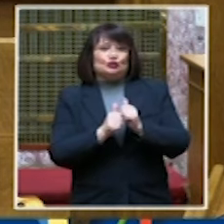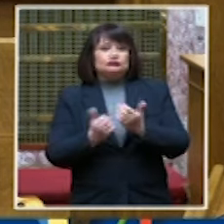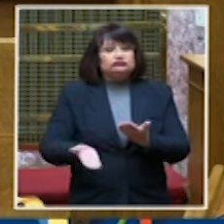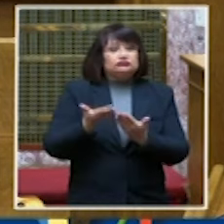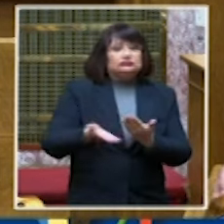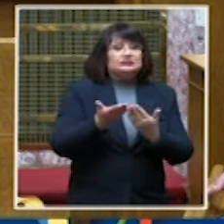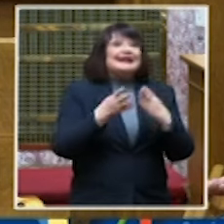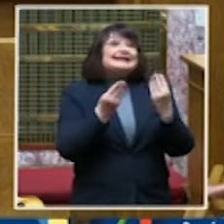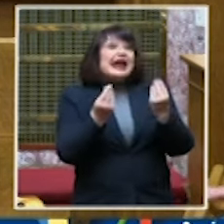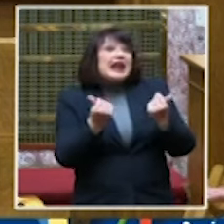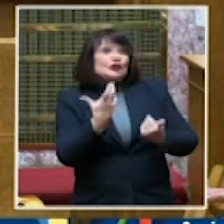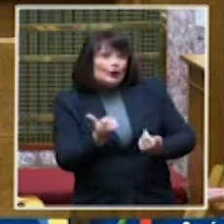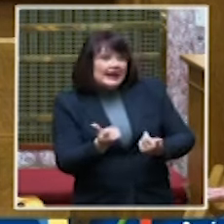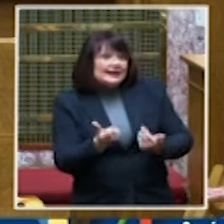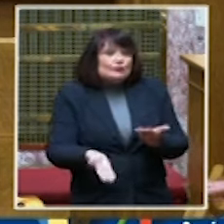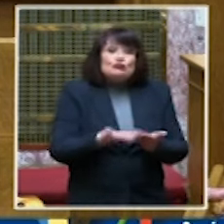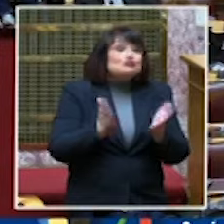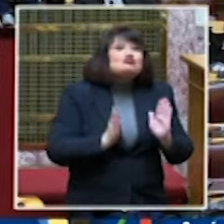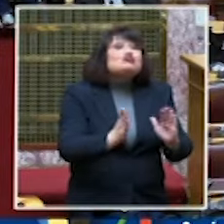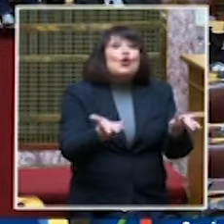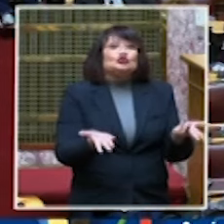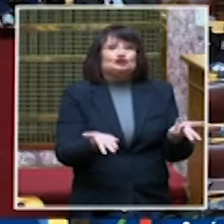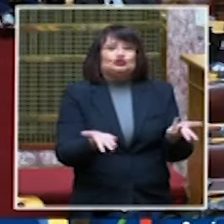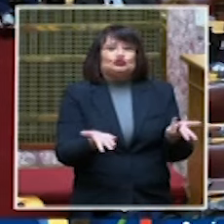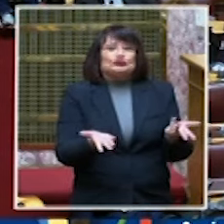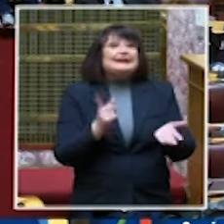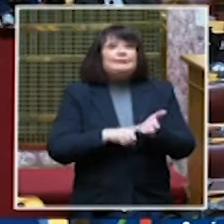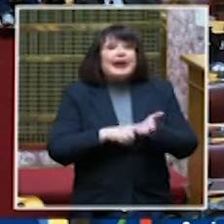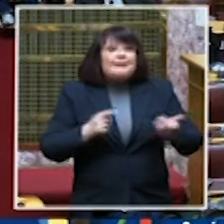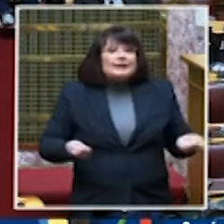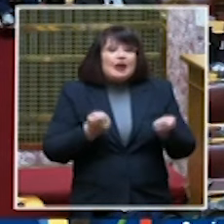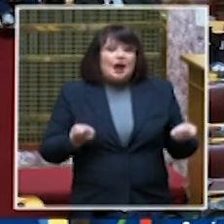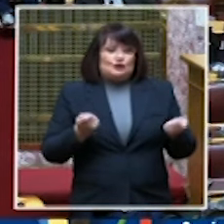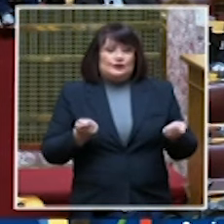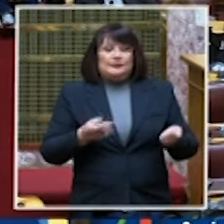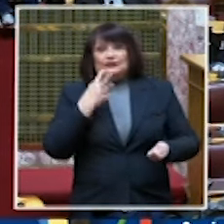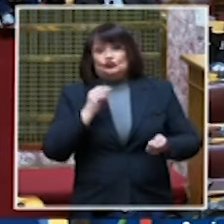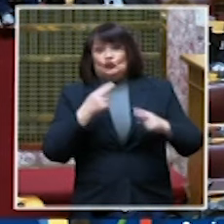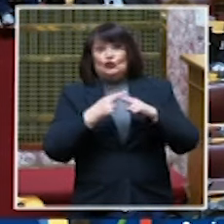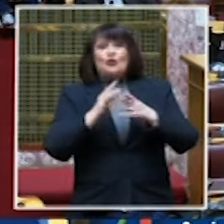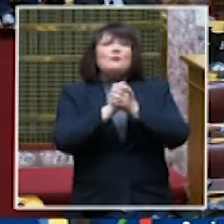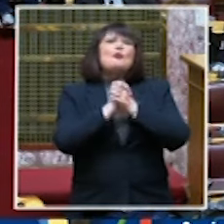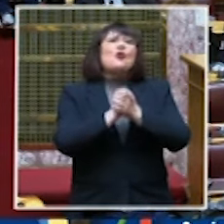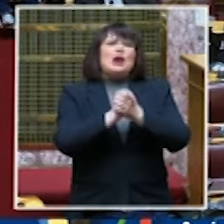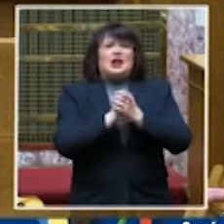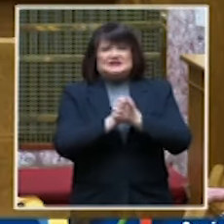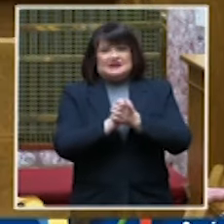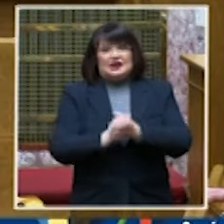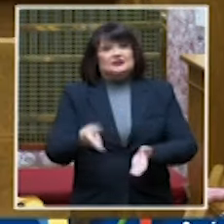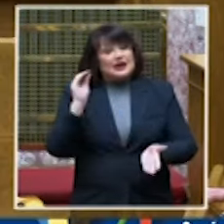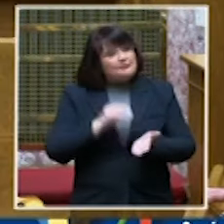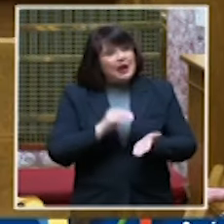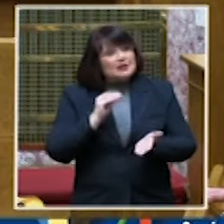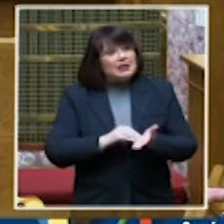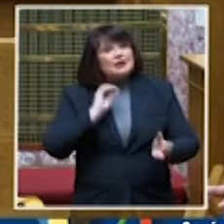προώθηση του ταλέντου και τι πρέπει να γίνει γι' αυτό. Γι' αυτό λέμε ότι αξίζει πολλά συγχαρητήρια για άλλη μια φορά